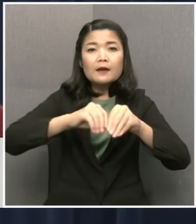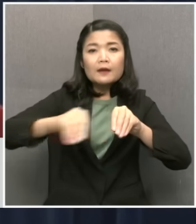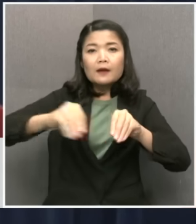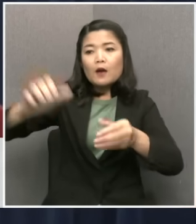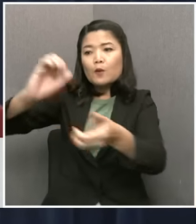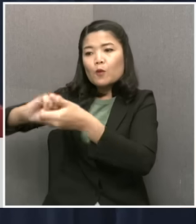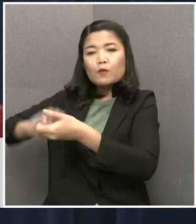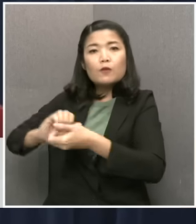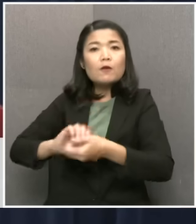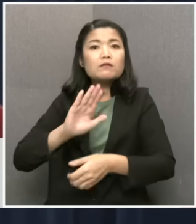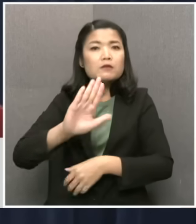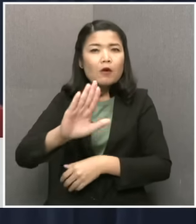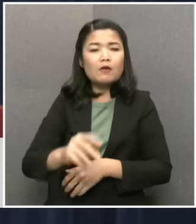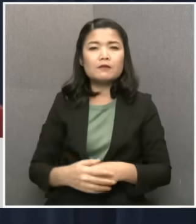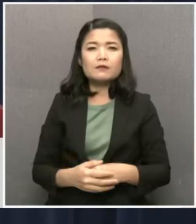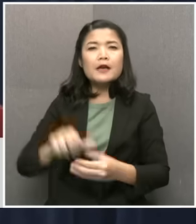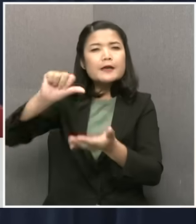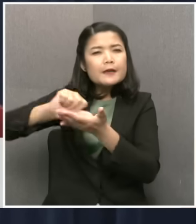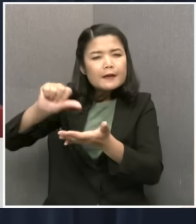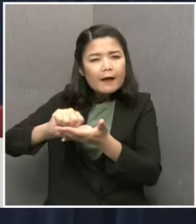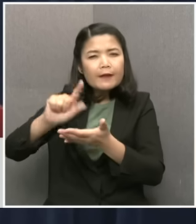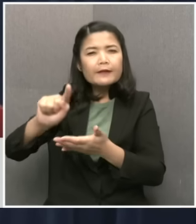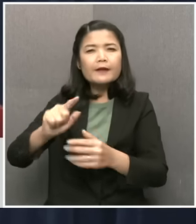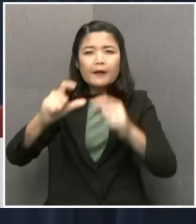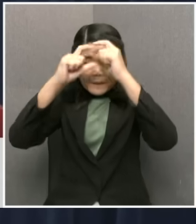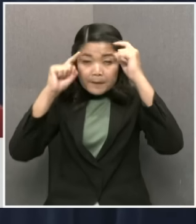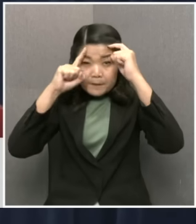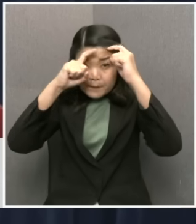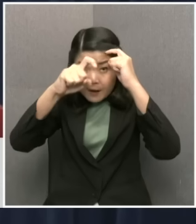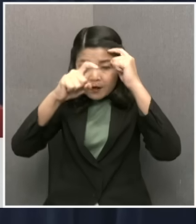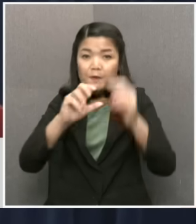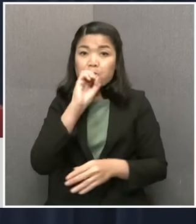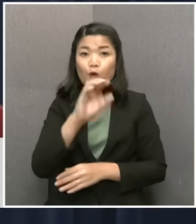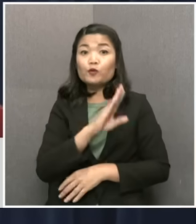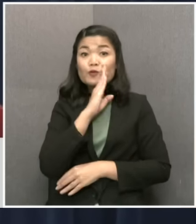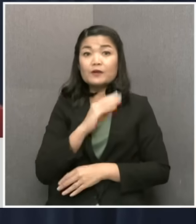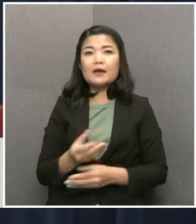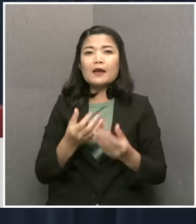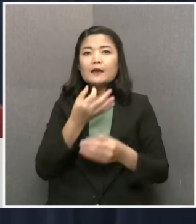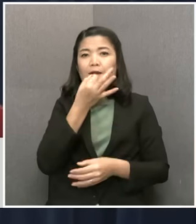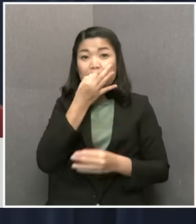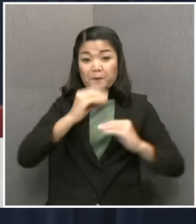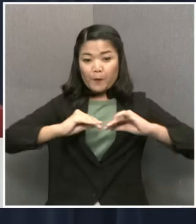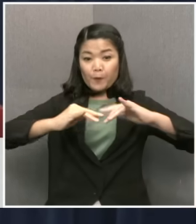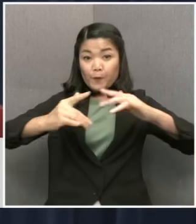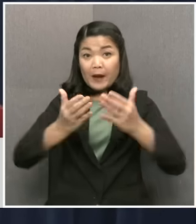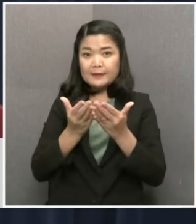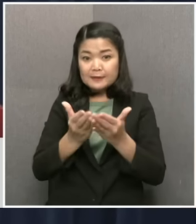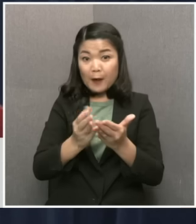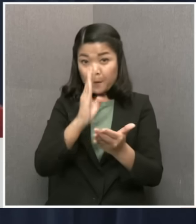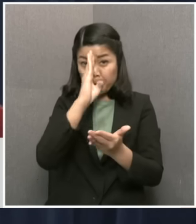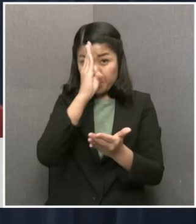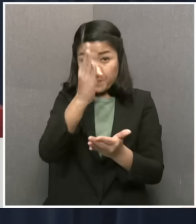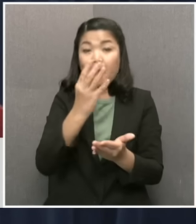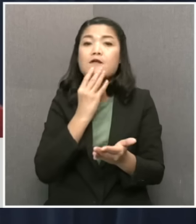เยเมนขู่ว่าจะโจมตีเรือที่แล่นผ่านทะเลแดงมุ่งหน้าไปที่ท่าเรือของอิสราเอลไม่ว่าจะมีการติดธ